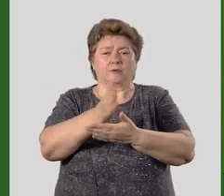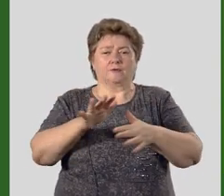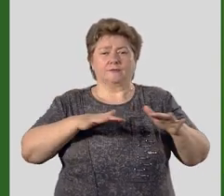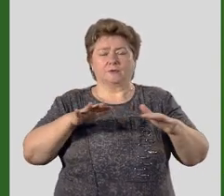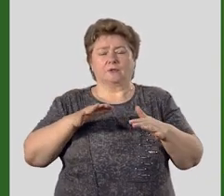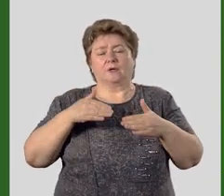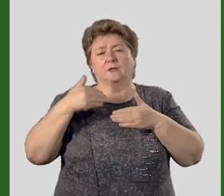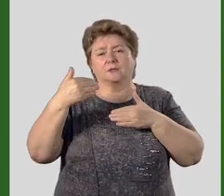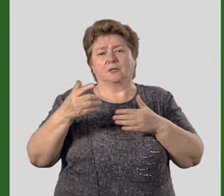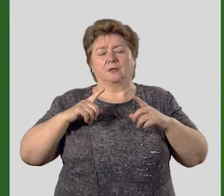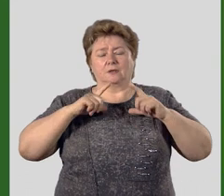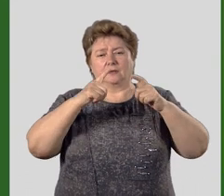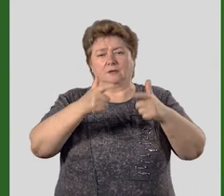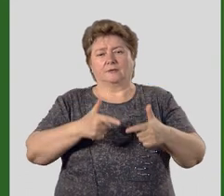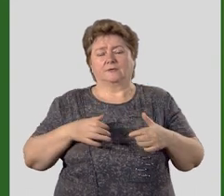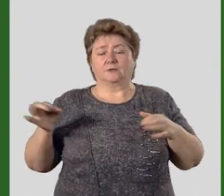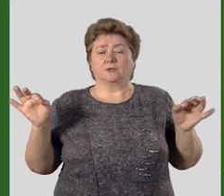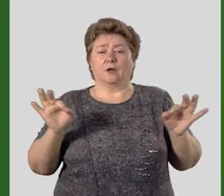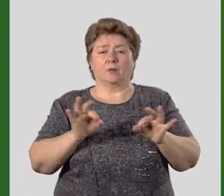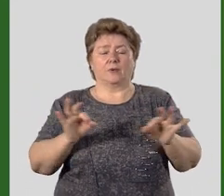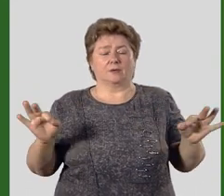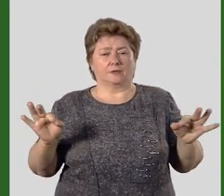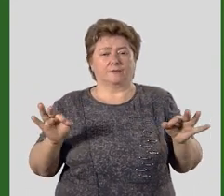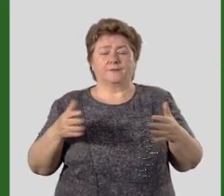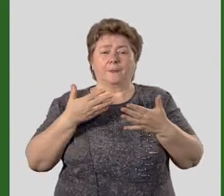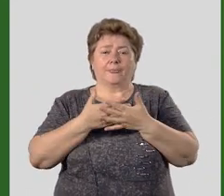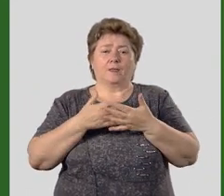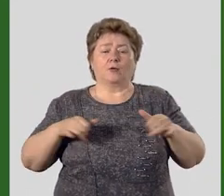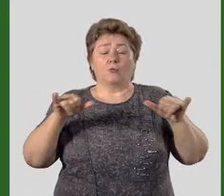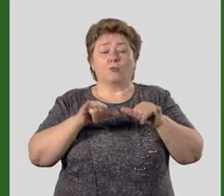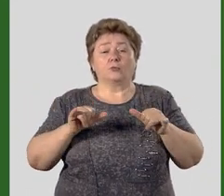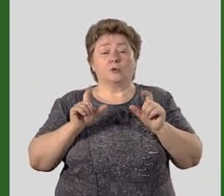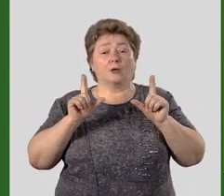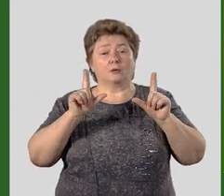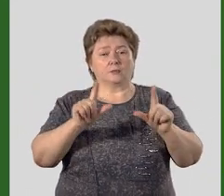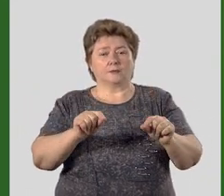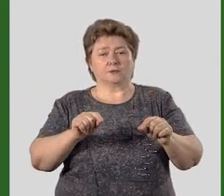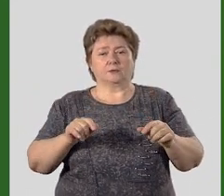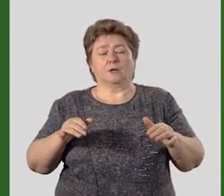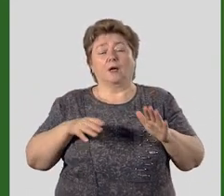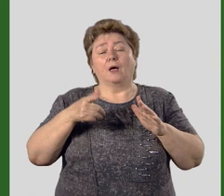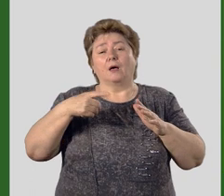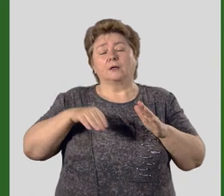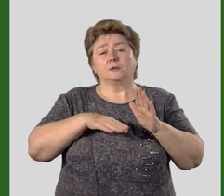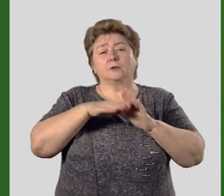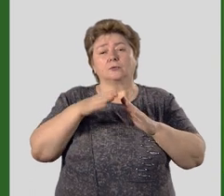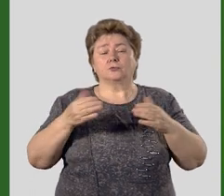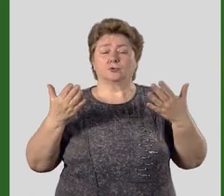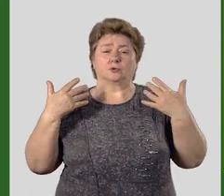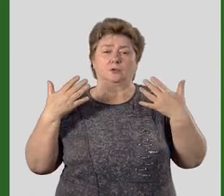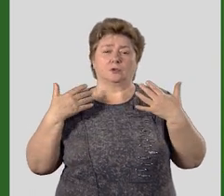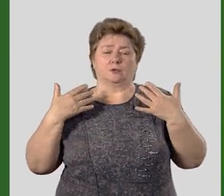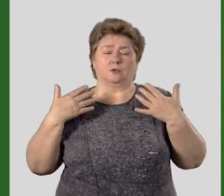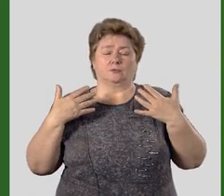движения относительно географических объектов. Например, куда отправиться, где лучше сделать привал